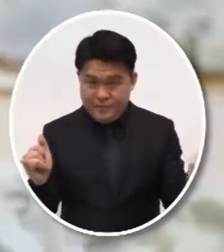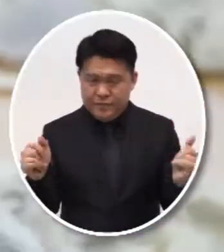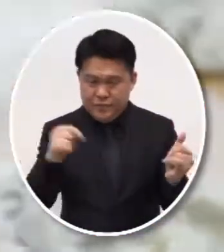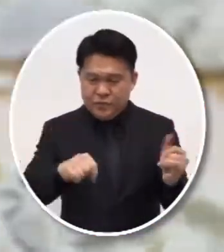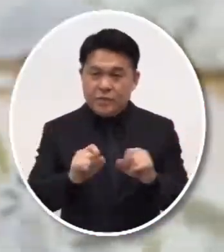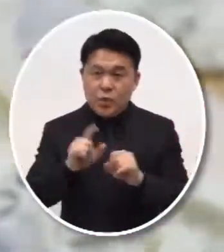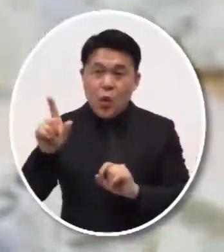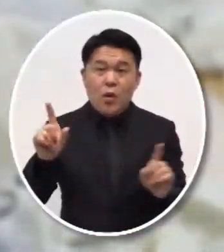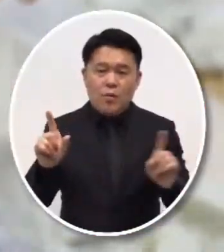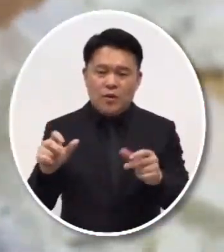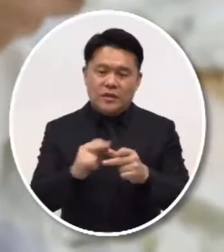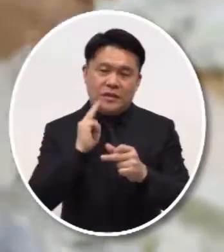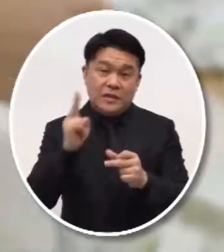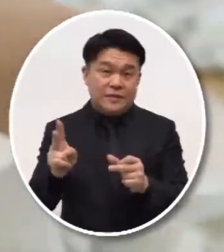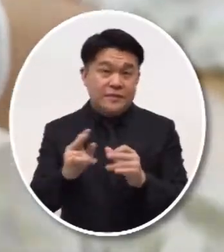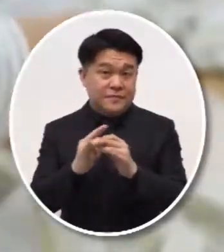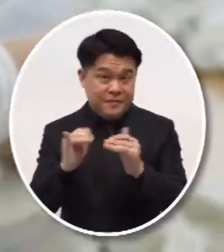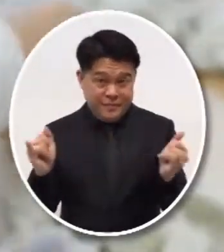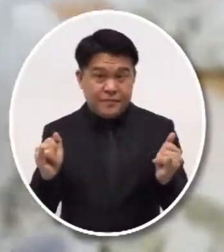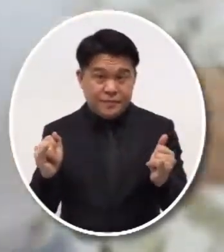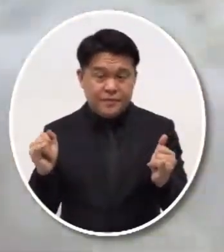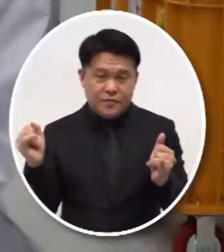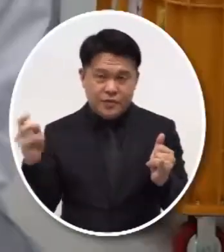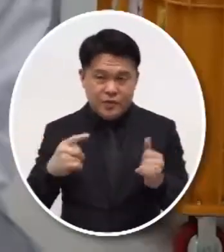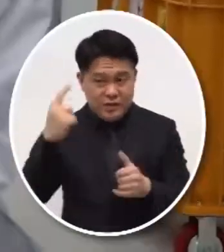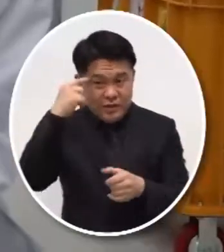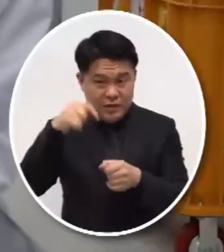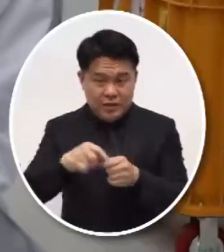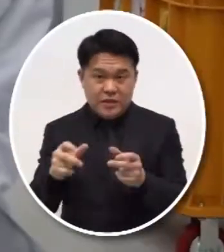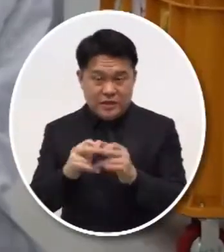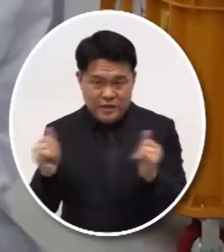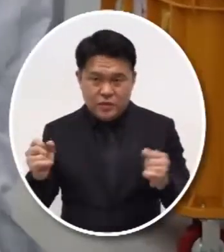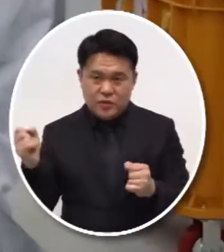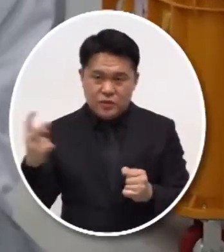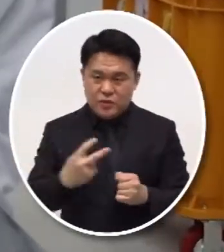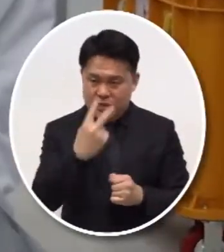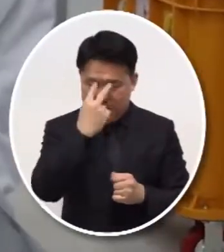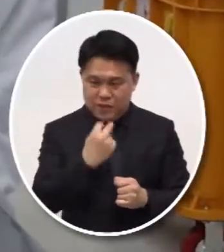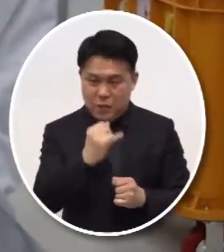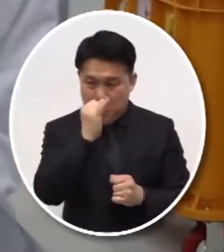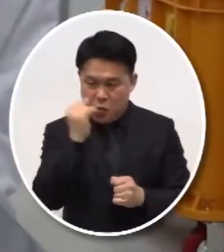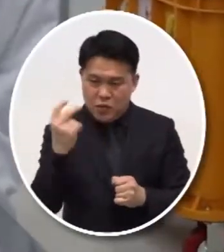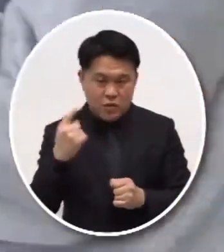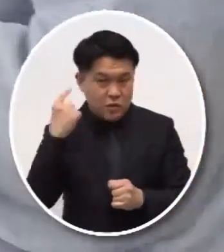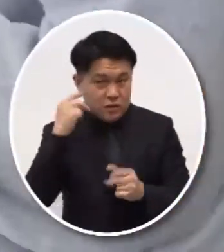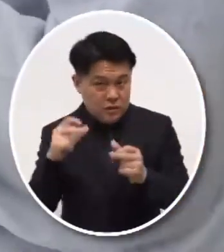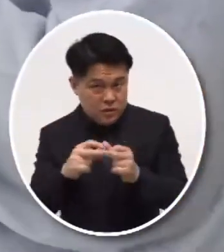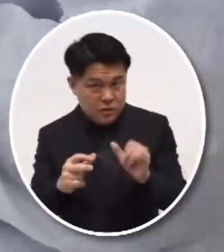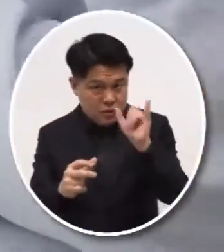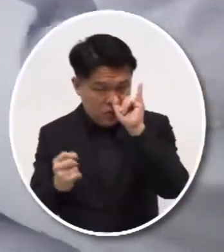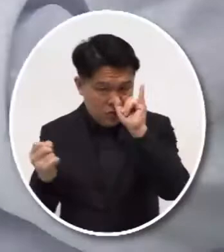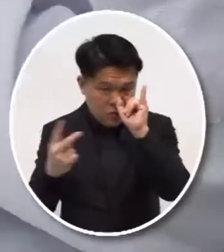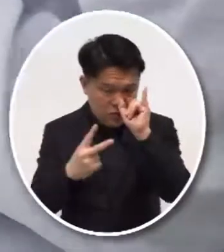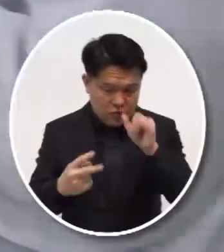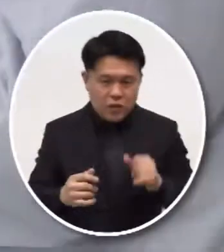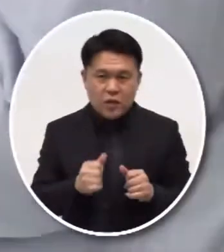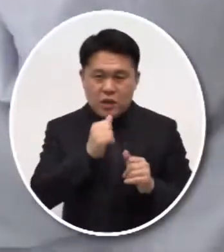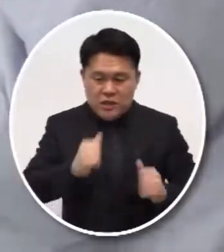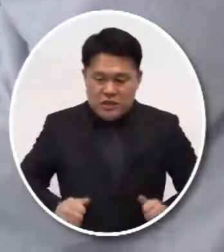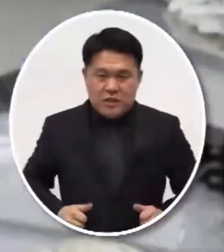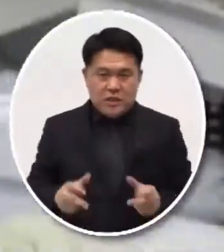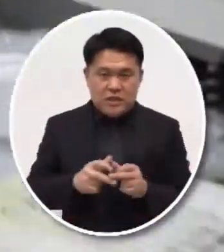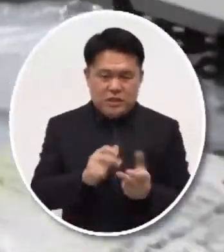중 대부분이 중증 지적 장애인들이고요. 그 외에도 시각장애인, 청각장애인, 신장장애인